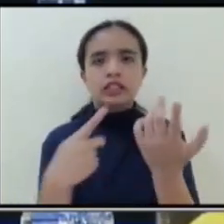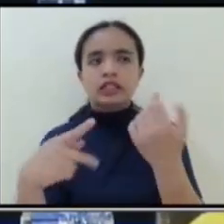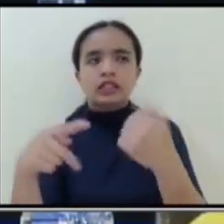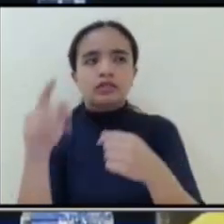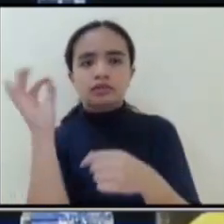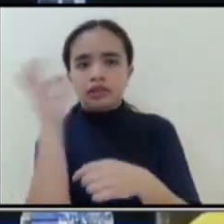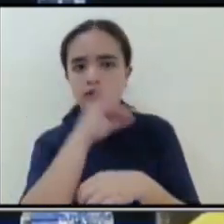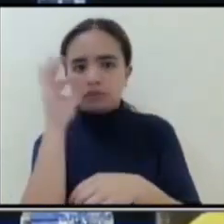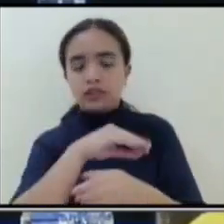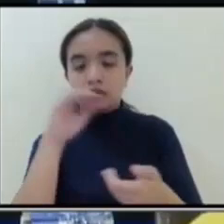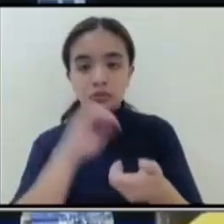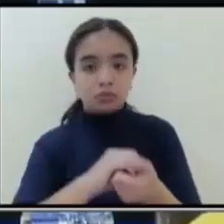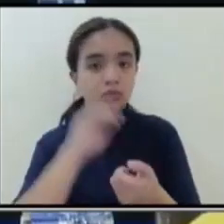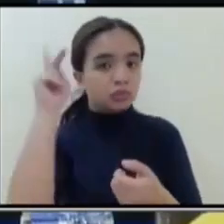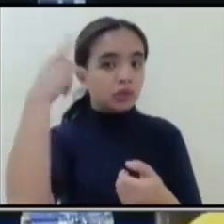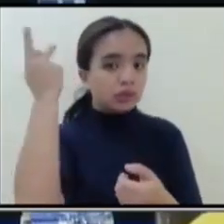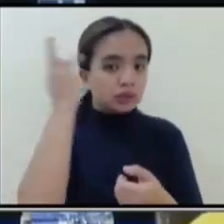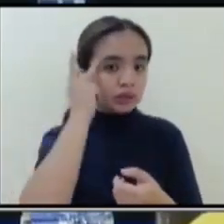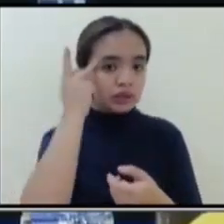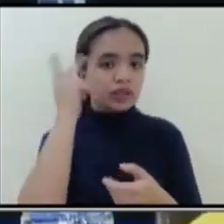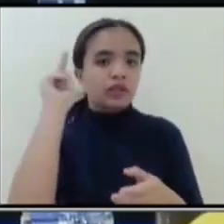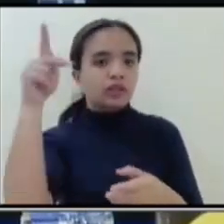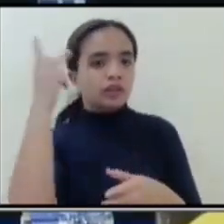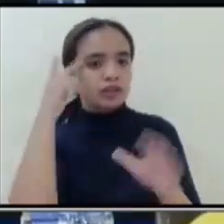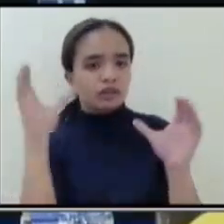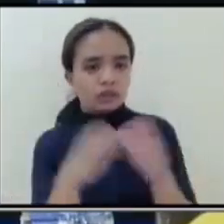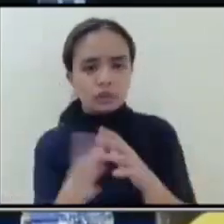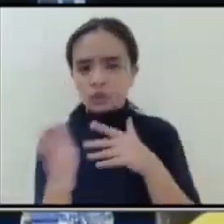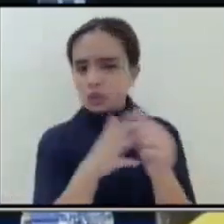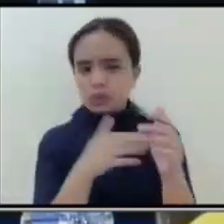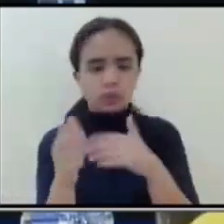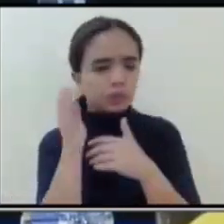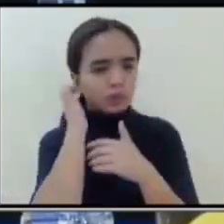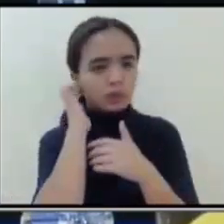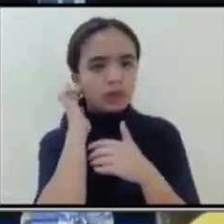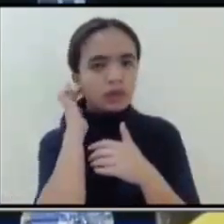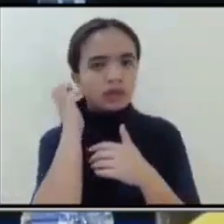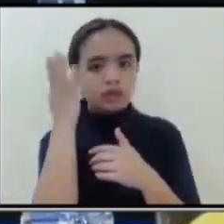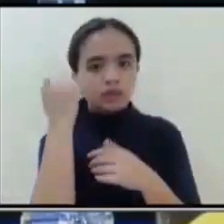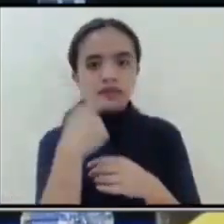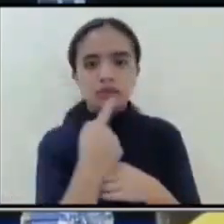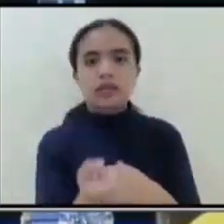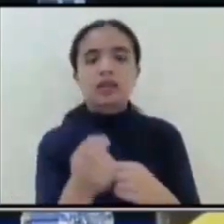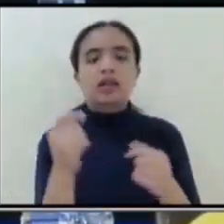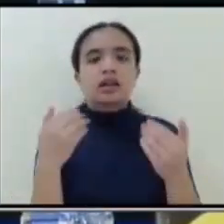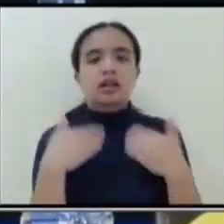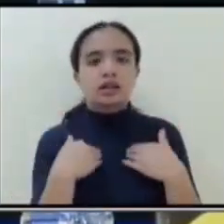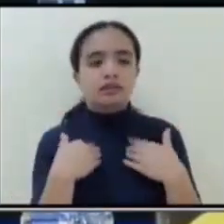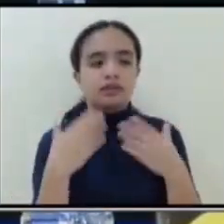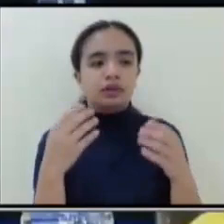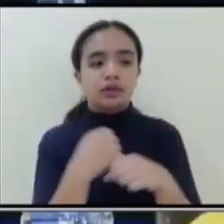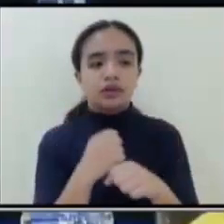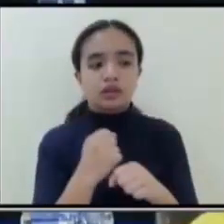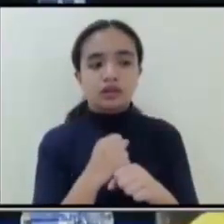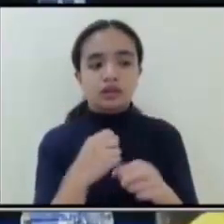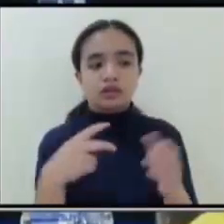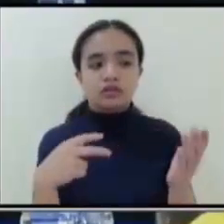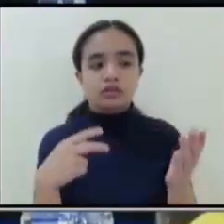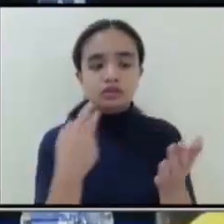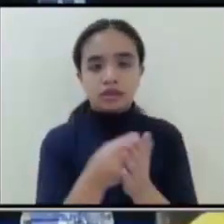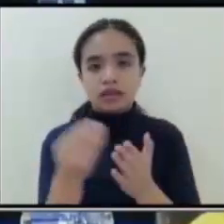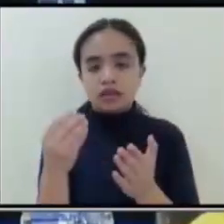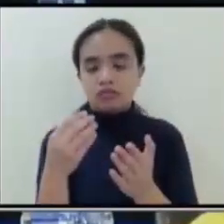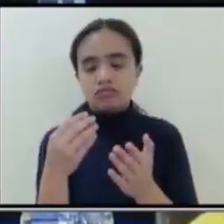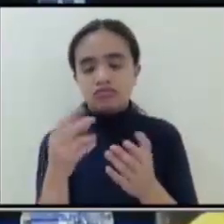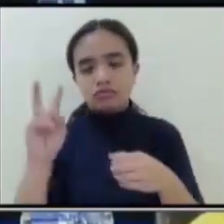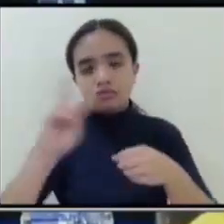politiko, partido, kung sino man, para sabihin na gawa ng paraan ang kanilang mga boto. At ini-emphasize, sinasabi ko